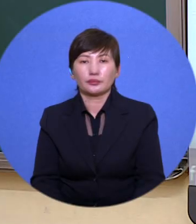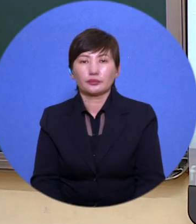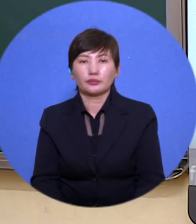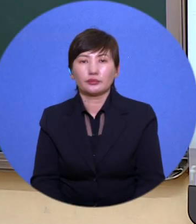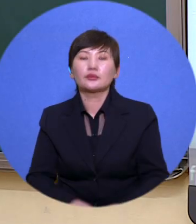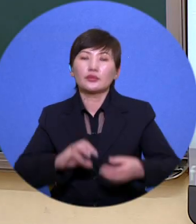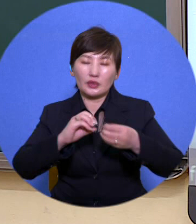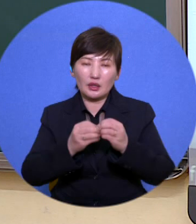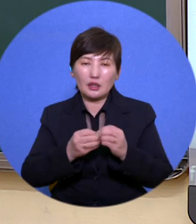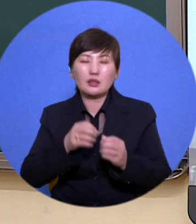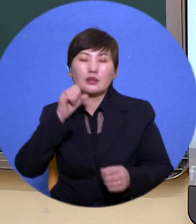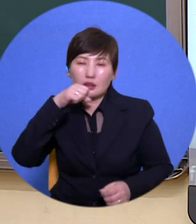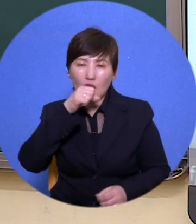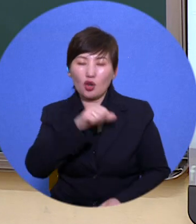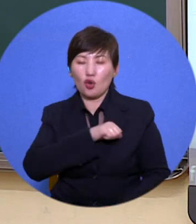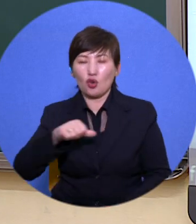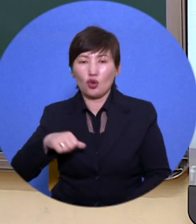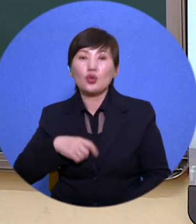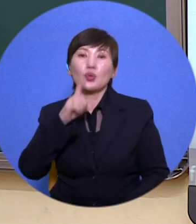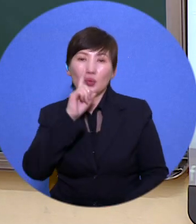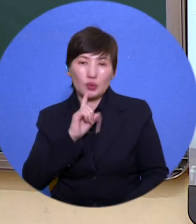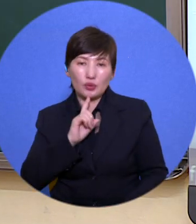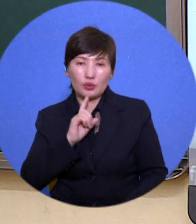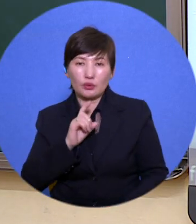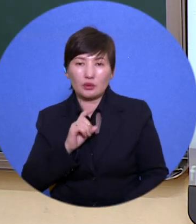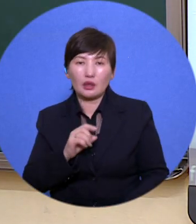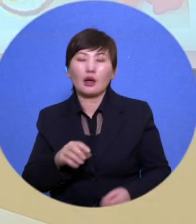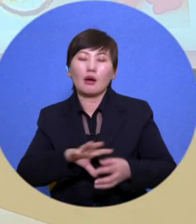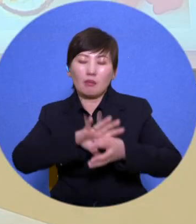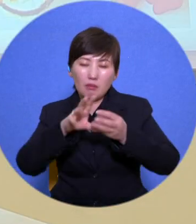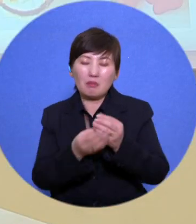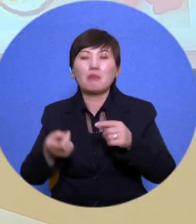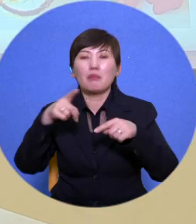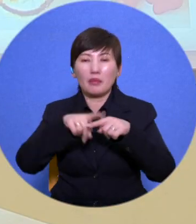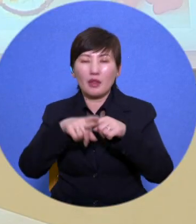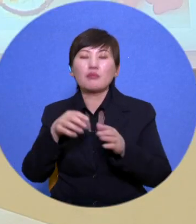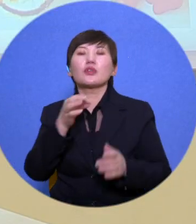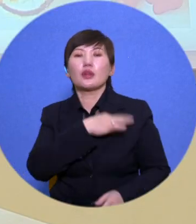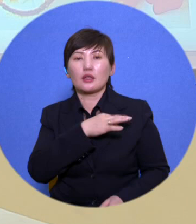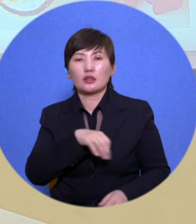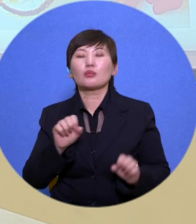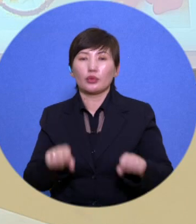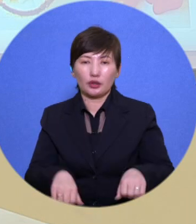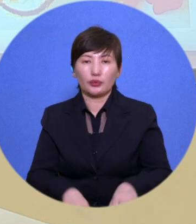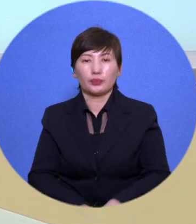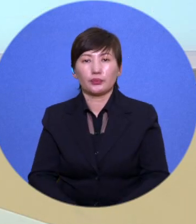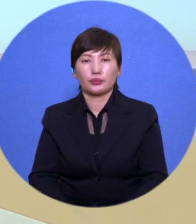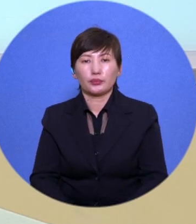За, хийсэн тарга өөрийн хүссэн бүтээгдэхүүнүүдээрээ баяжуулаад орц найрлагыг нь нэмэгдүүлж хэрэглэж болох нэ.